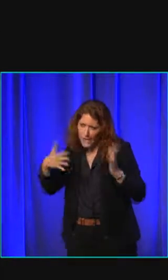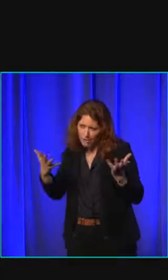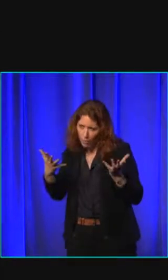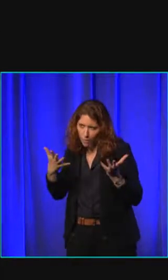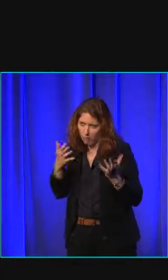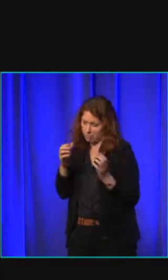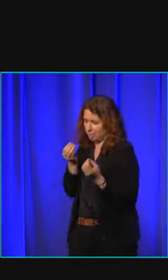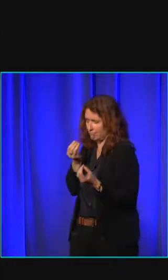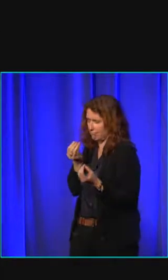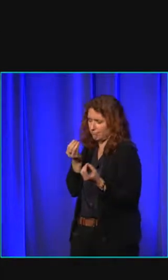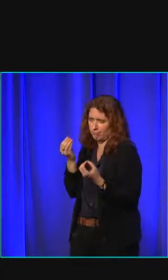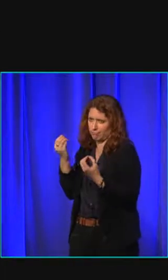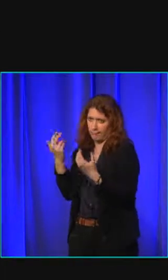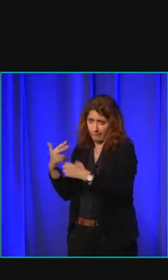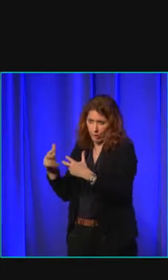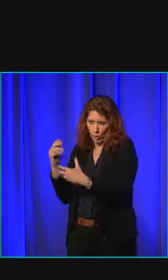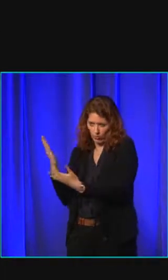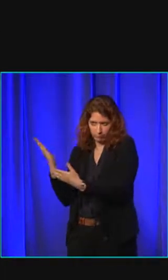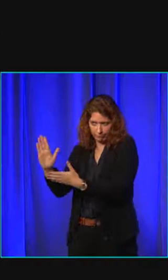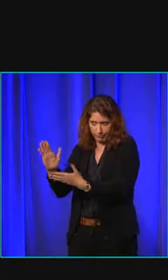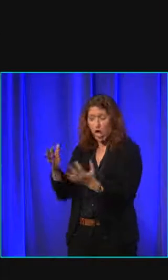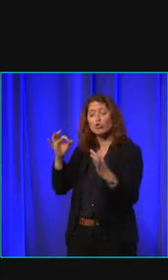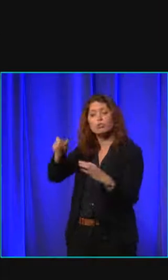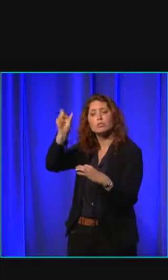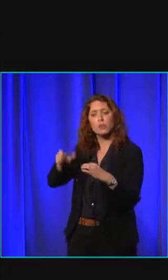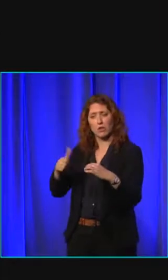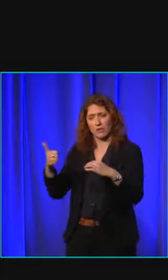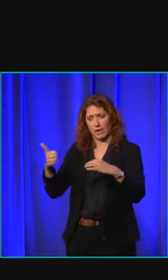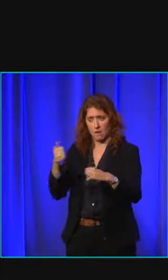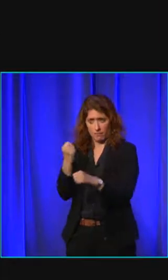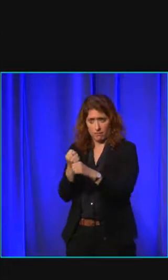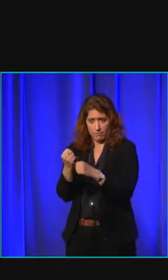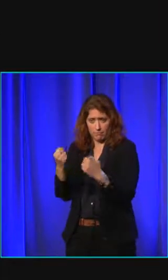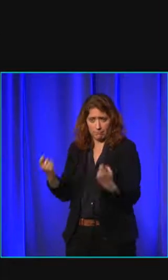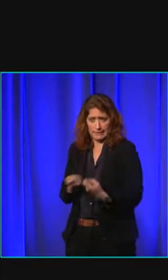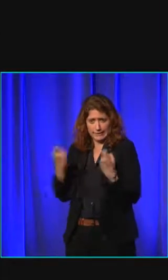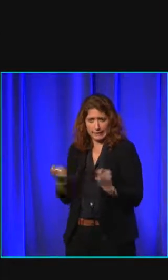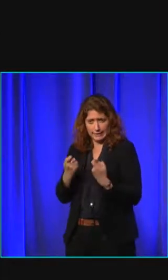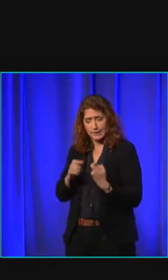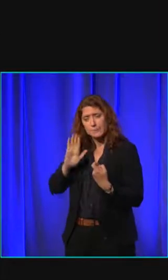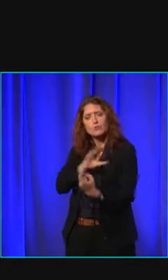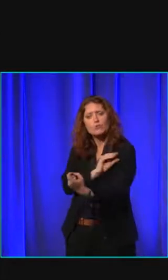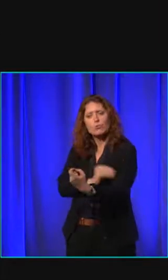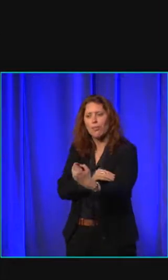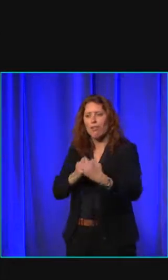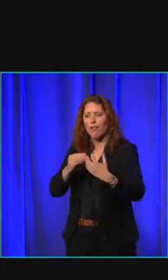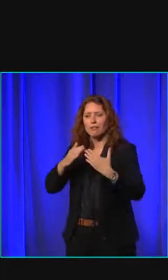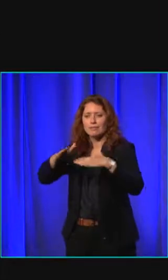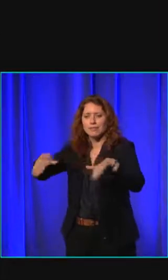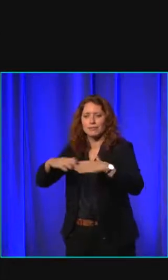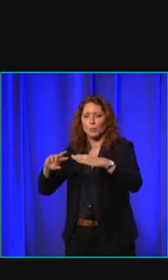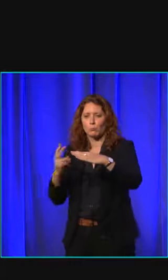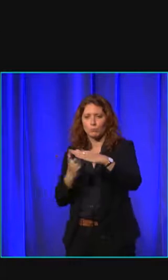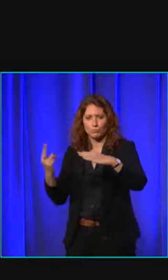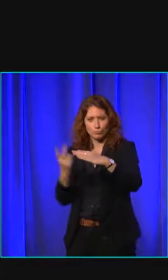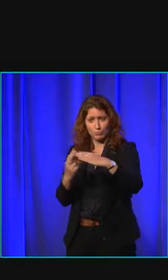je l'illustre. Vous voyez, cette jeune nageuse en natation artistique, elle mime le geste,